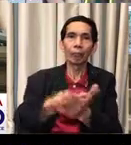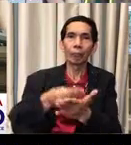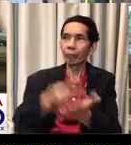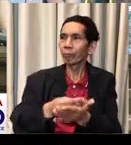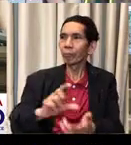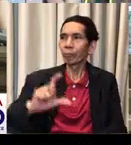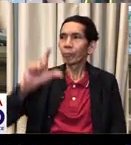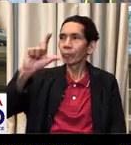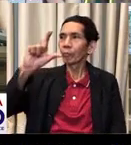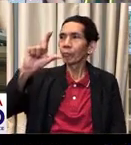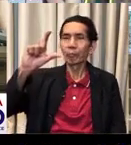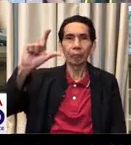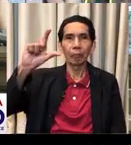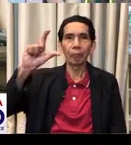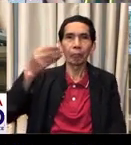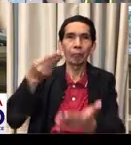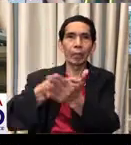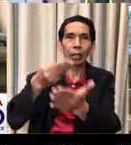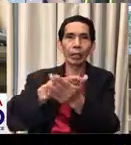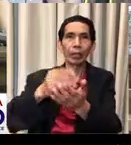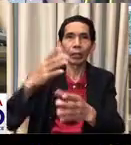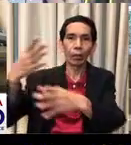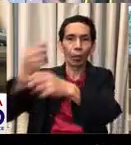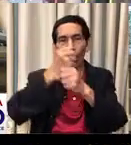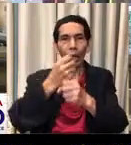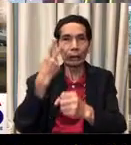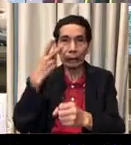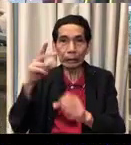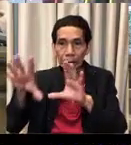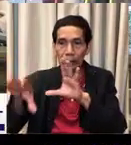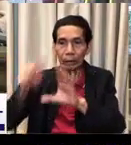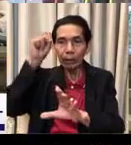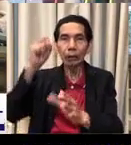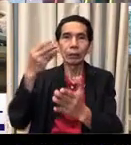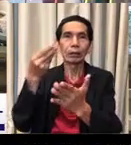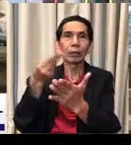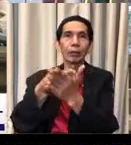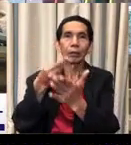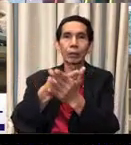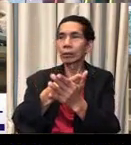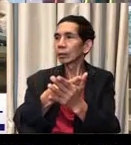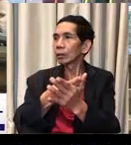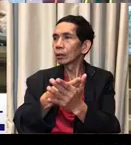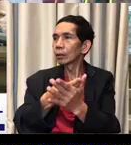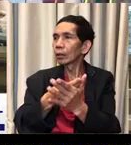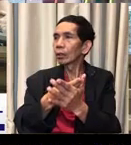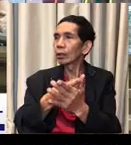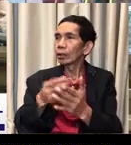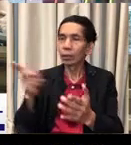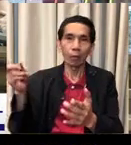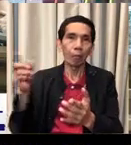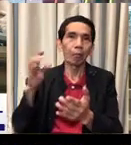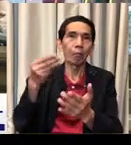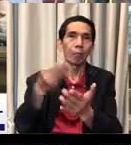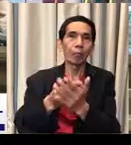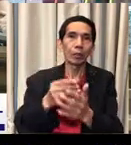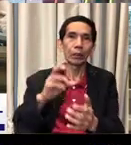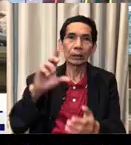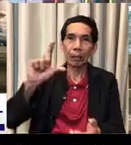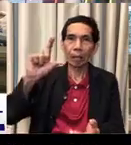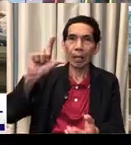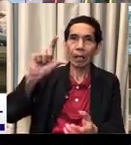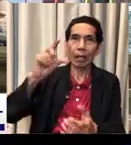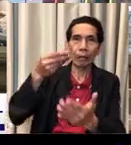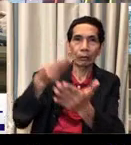Bali, ito yung recovered body sa kanya. Sir, 280 yung, mayroon pang losses na 207. Pwede niya sagutin yung